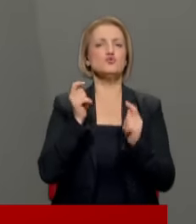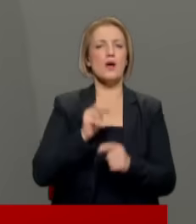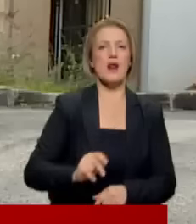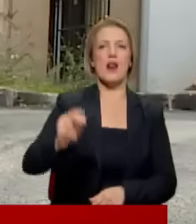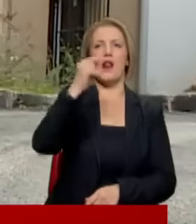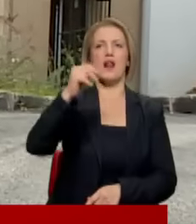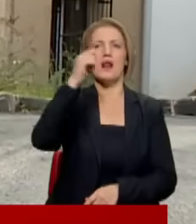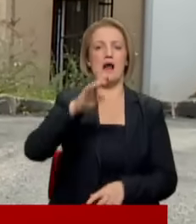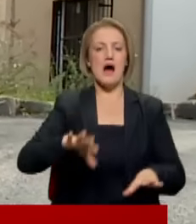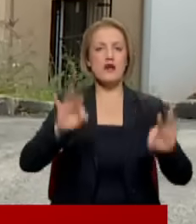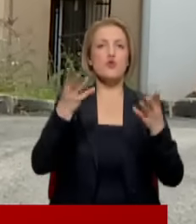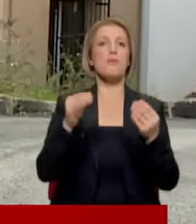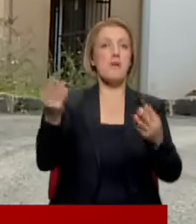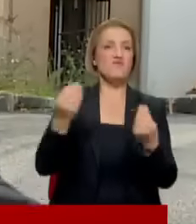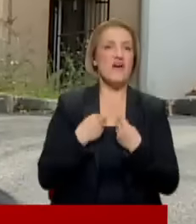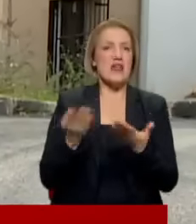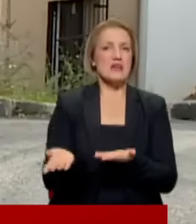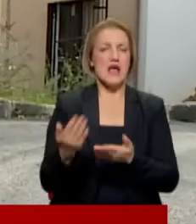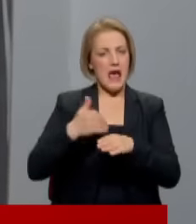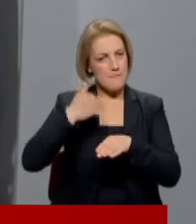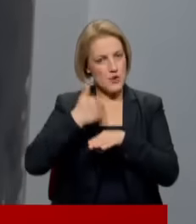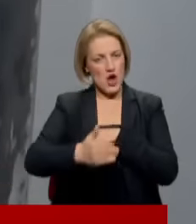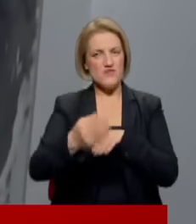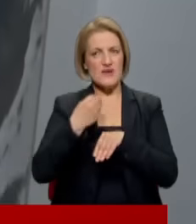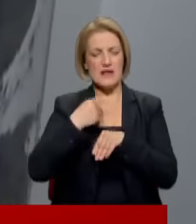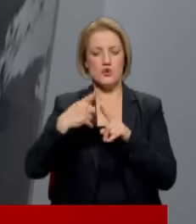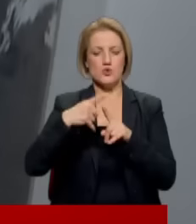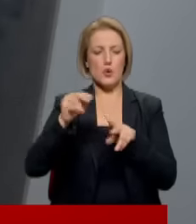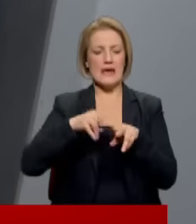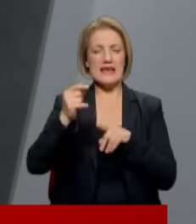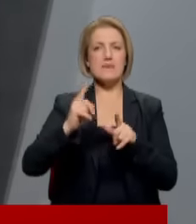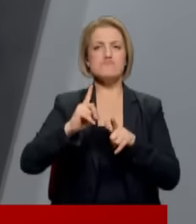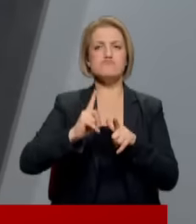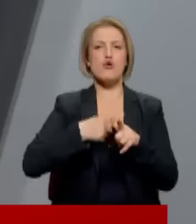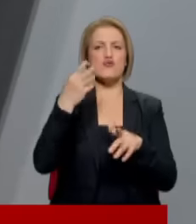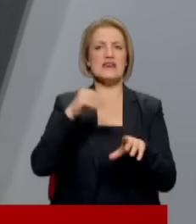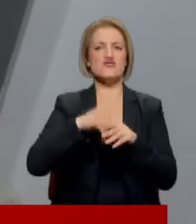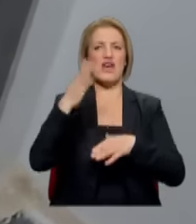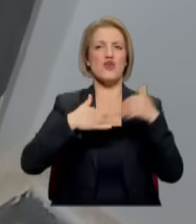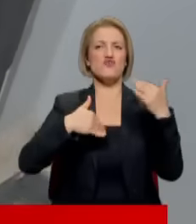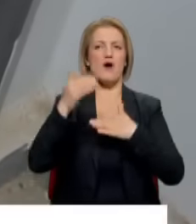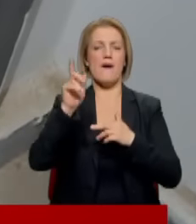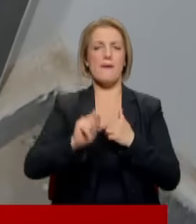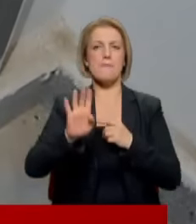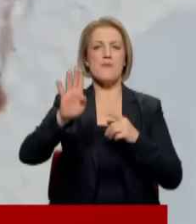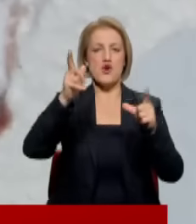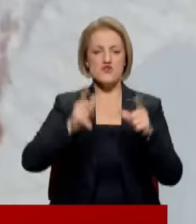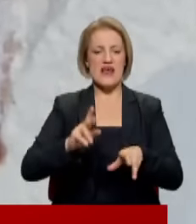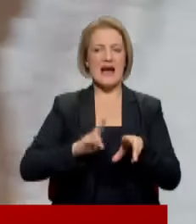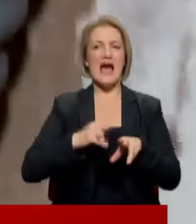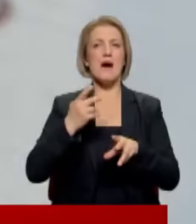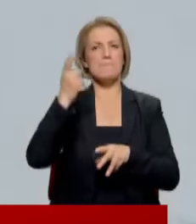inip çıktık hazır olmadan verildi hem gecikmeli verildi TOKİ'nin sosyal Konut Projesi kapsamında inşa ettiği Başakşehir